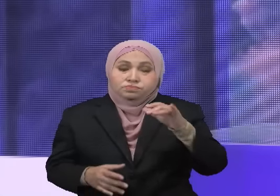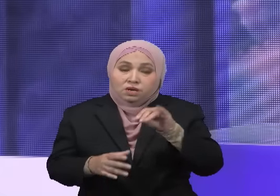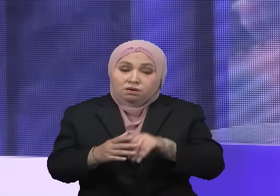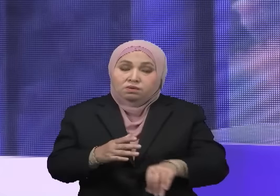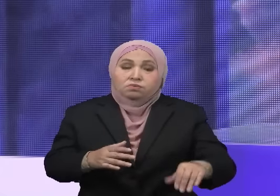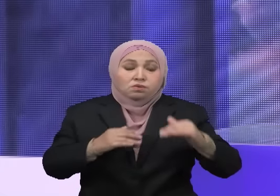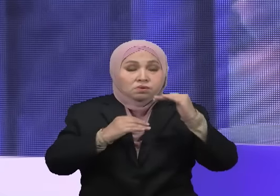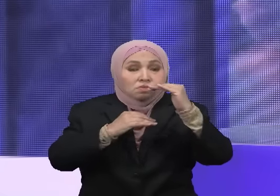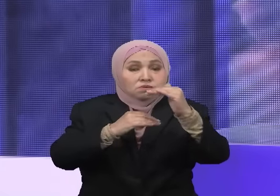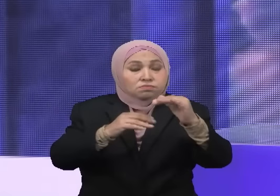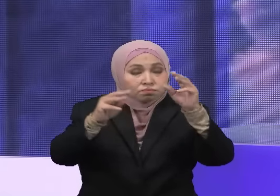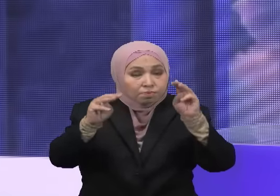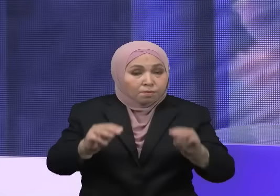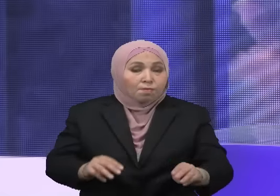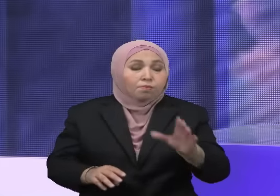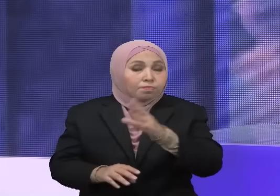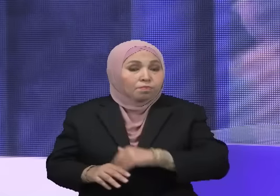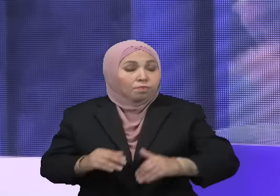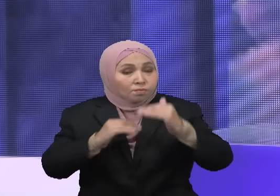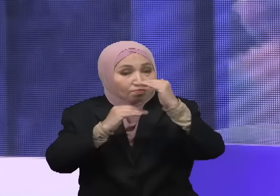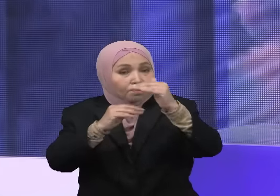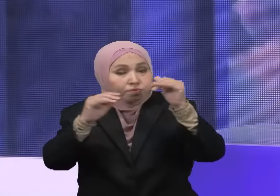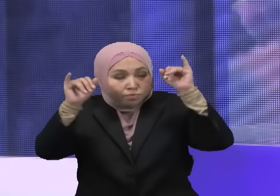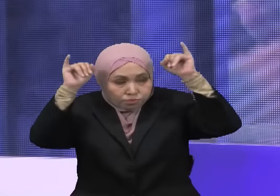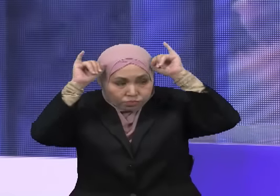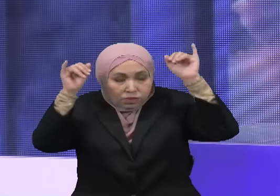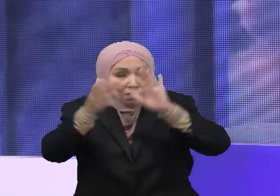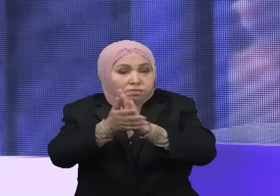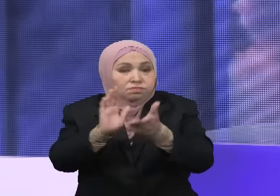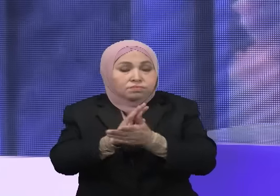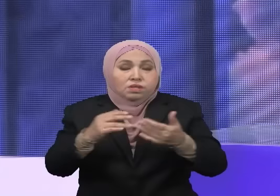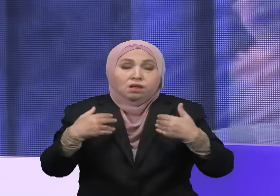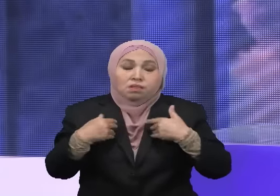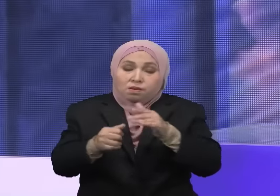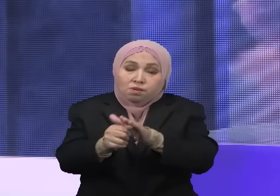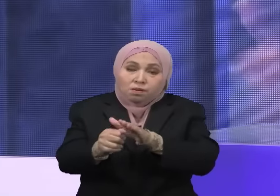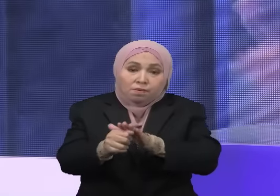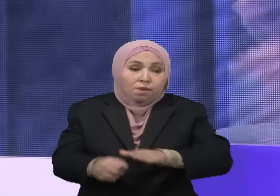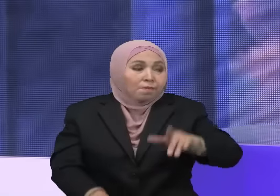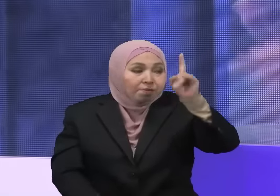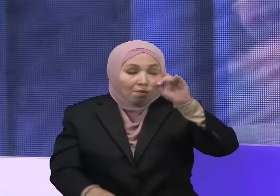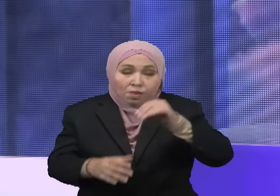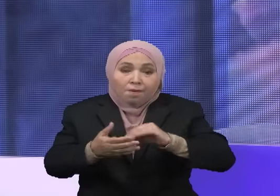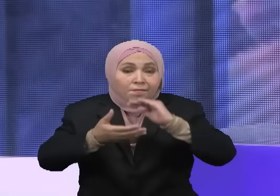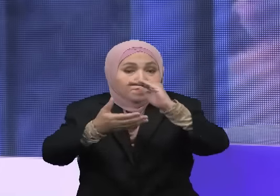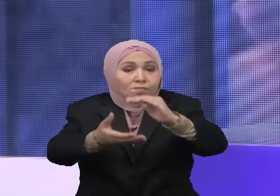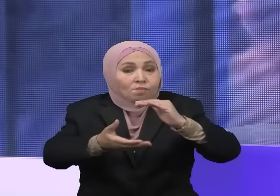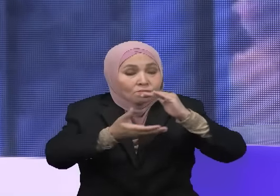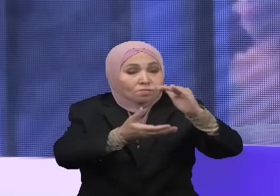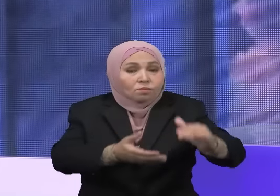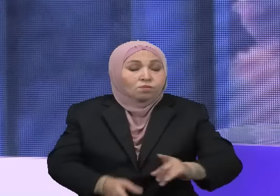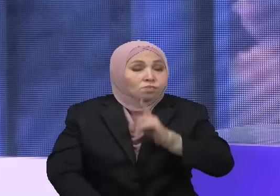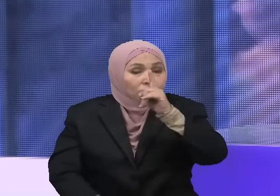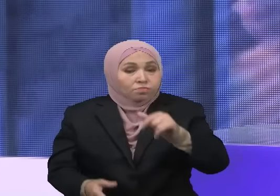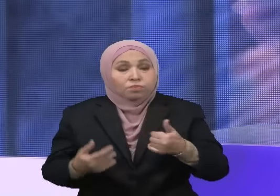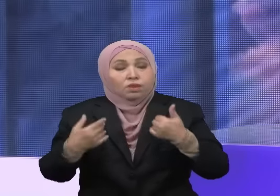di peringkat manusia dan juga di peringkat jin. Jadi ini adalah pujukan Allah bahawa dalam menyampaikan kebenaran ini